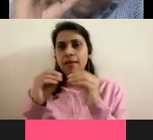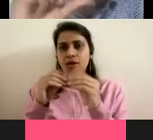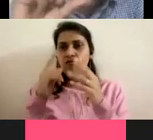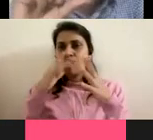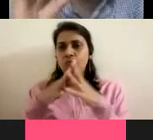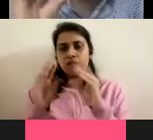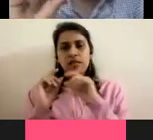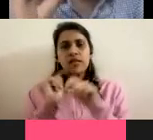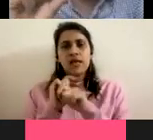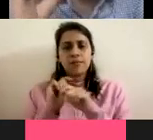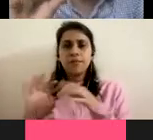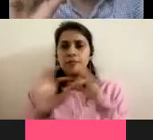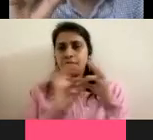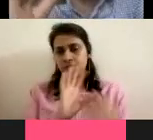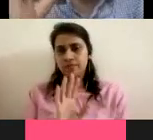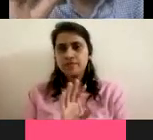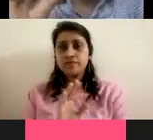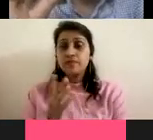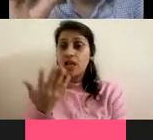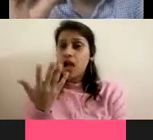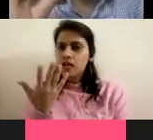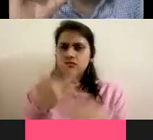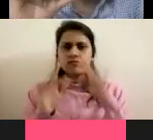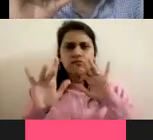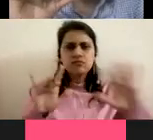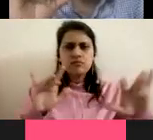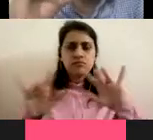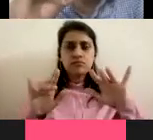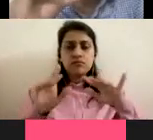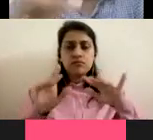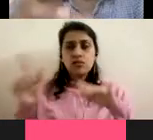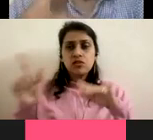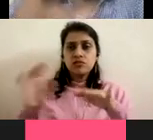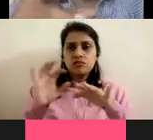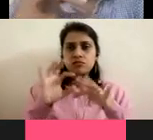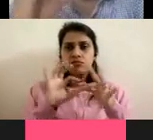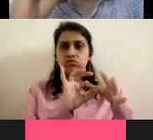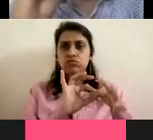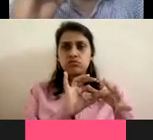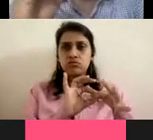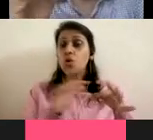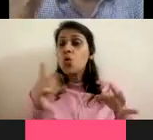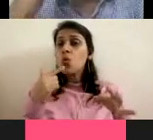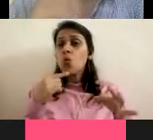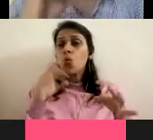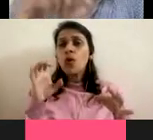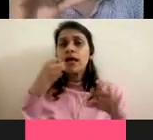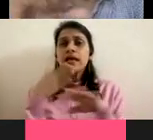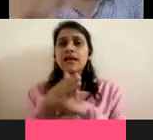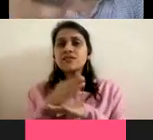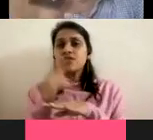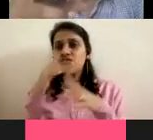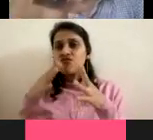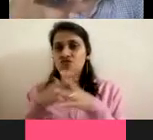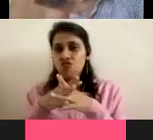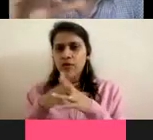है कि टच सेंसेशन की वजह से उनका जो कैंसर वुमेन में थोड़ा जल्दी टच करके